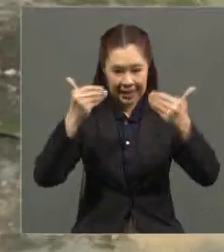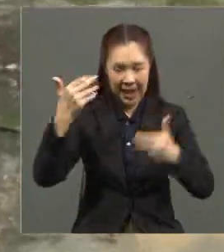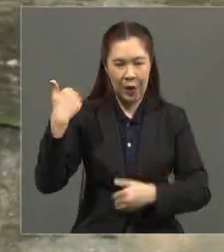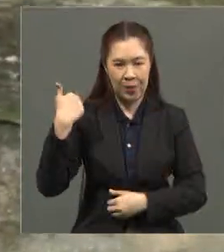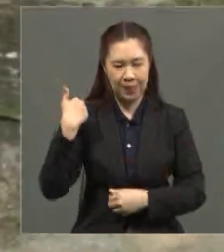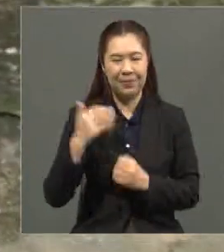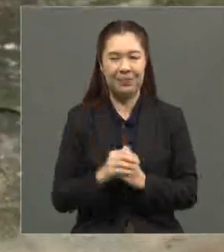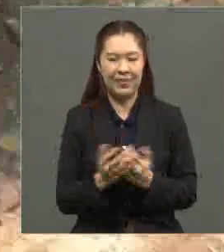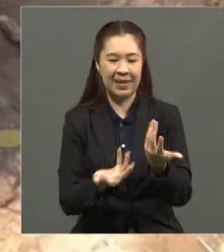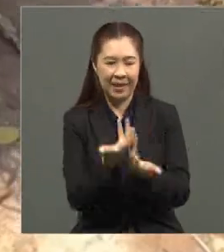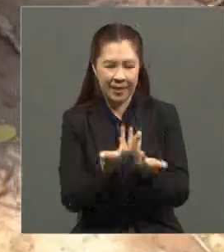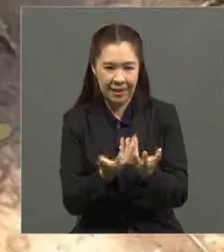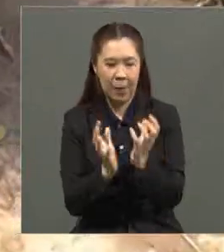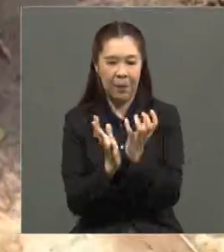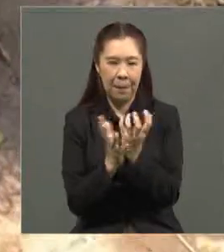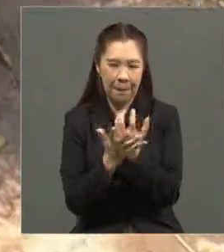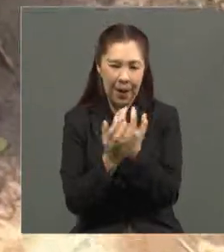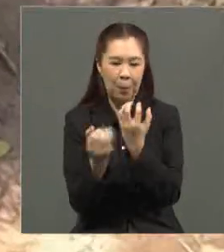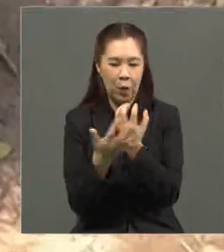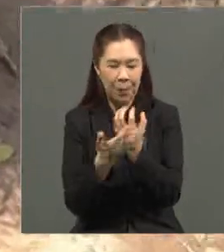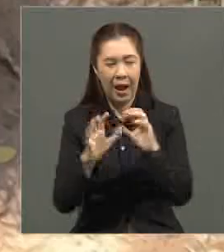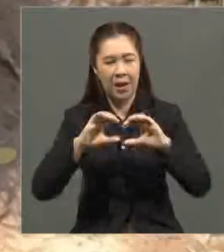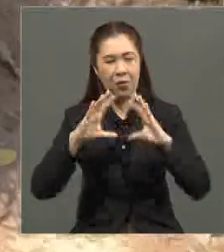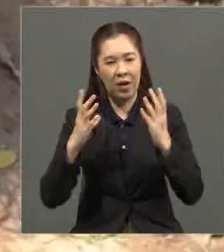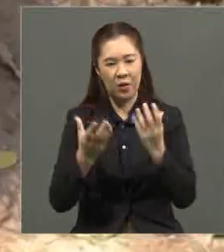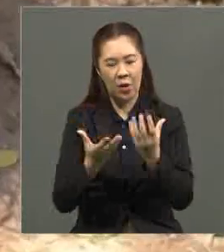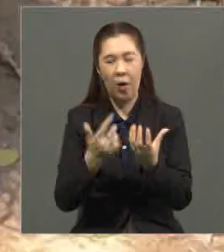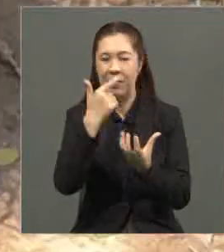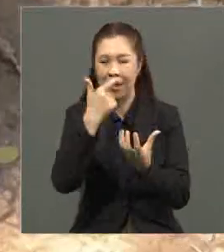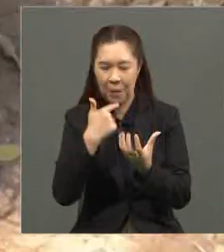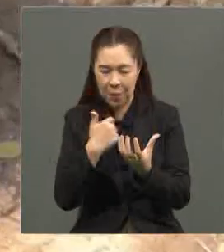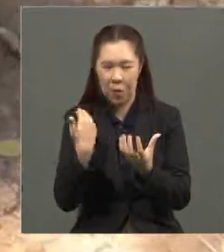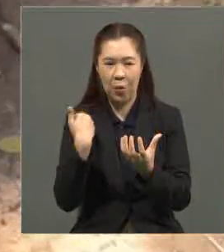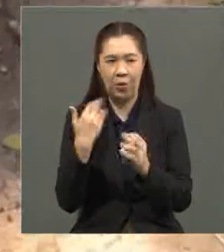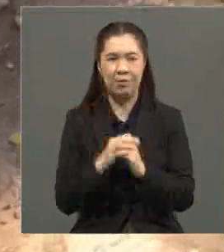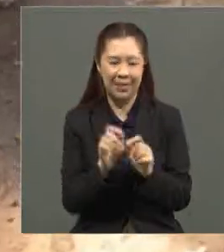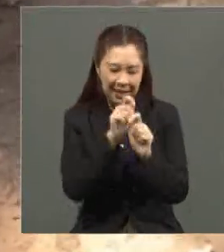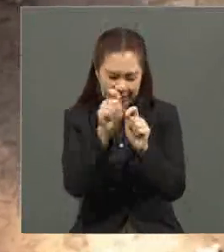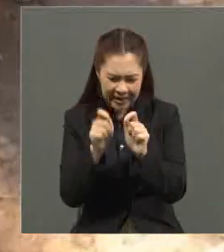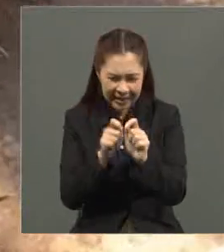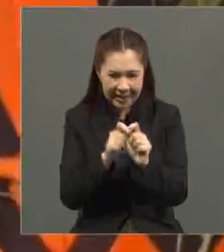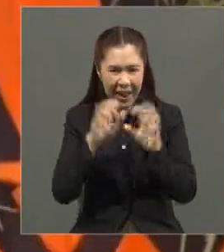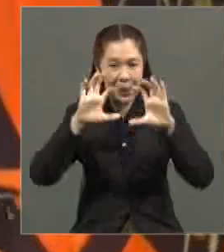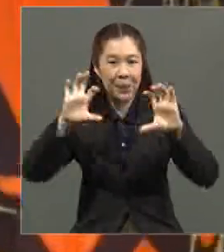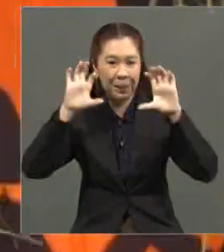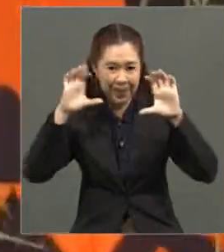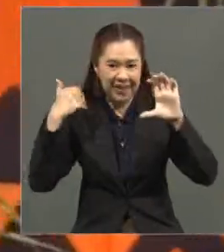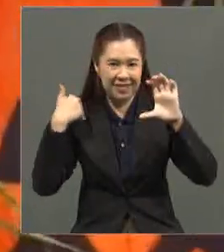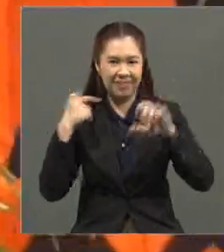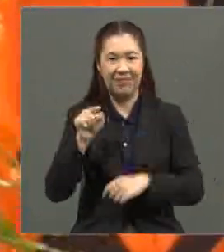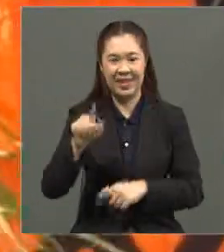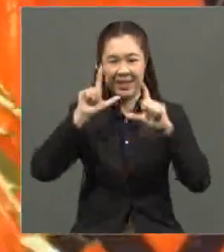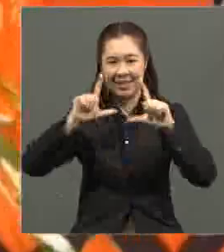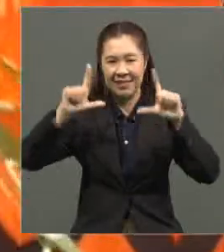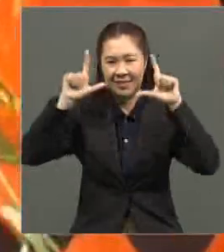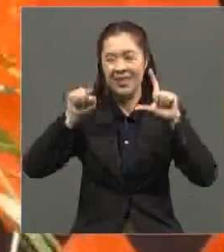อาหารสัตว์นำผักผลไม้อย่างเช่นฟักทองแตงโมแกะสลักรูปหน้าผีให้กับซุปตาชื่อดังทะลุโลกอย่างหมูเด้งหมู